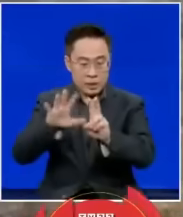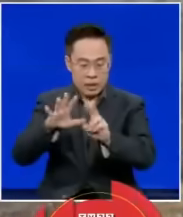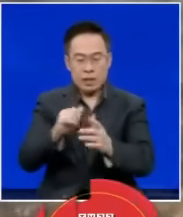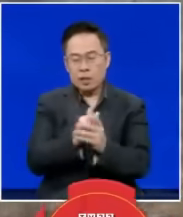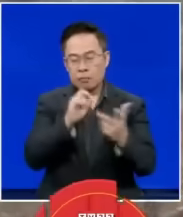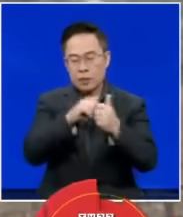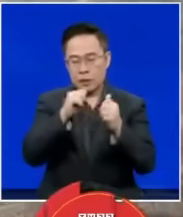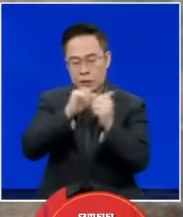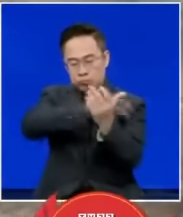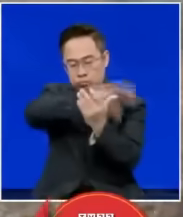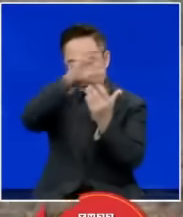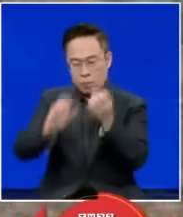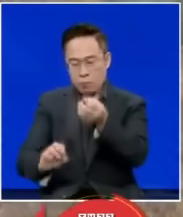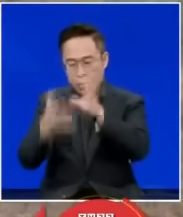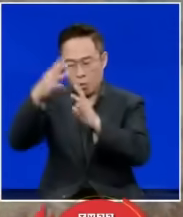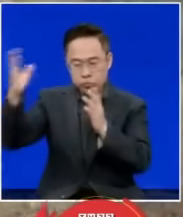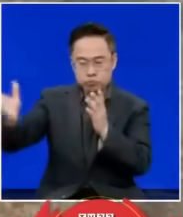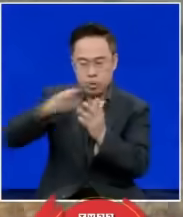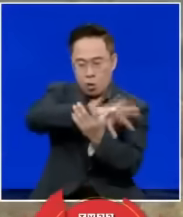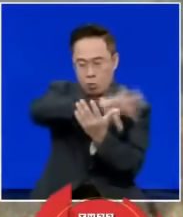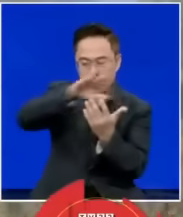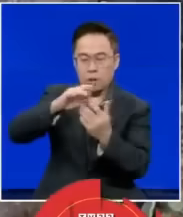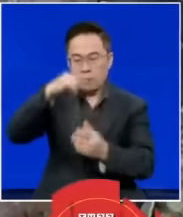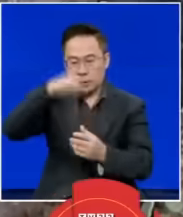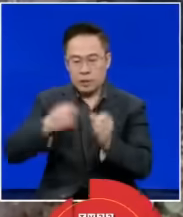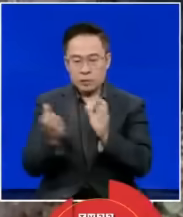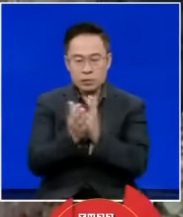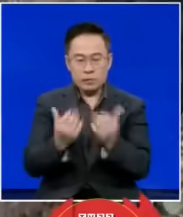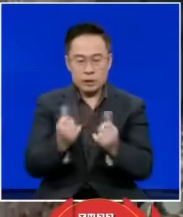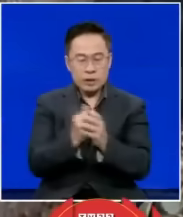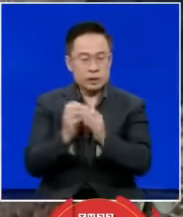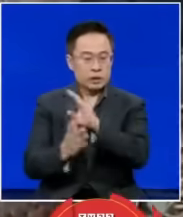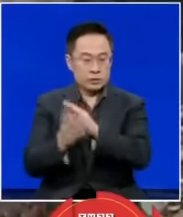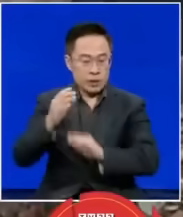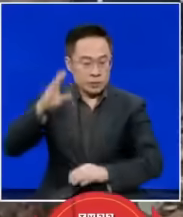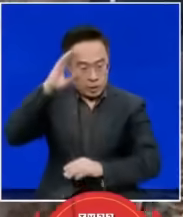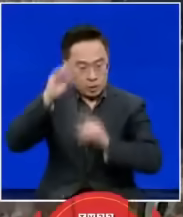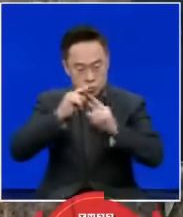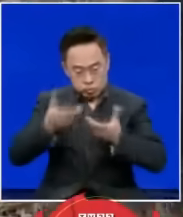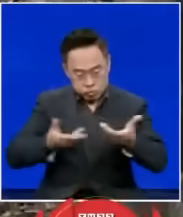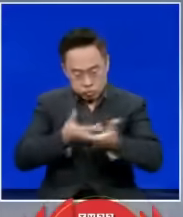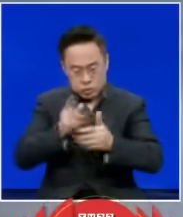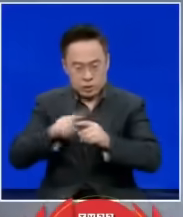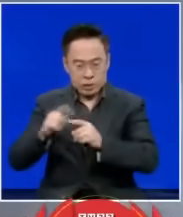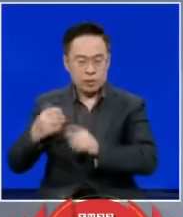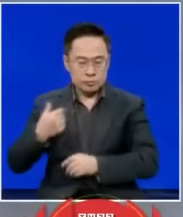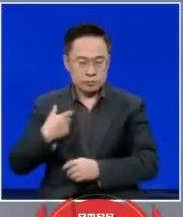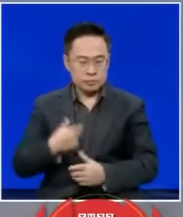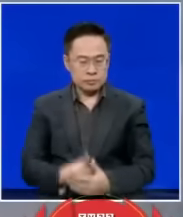มอกควันข้ามแดนด้วยอันนี้ก็คาดว่าในที่ประชุมสภากลาโหมจะมีการพูดคุยหารือกันเรื่องนี้